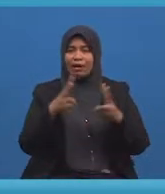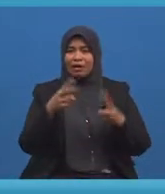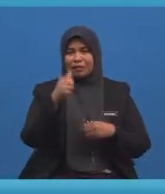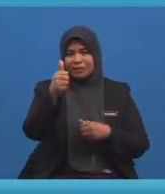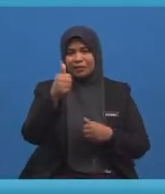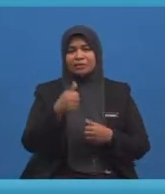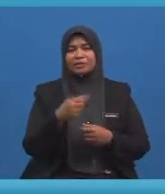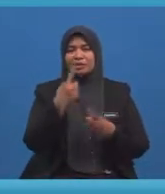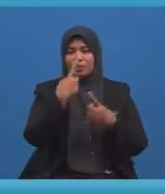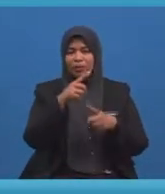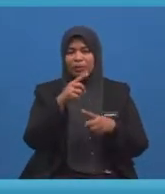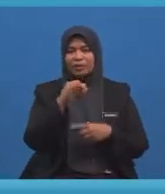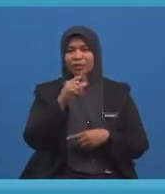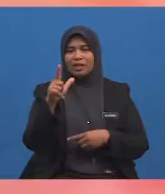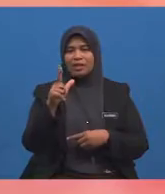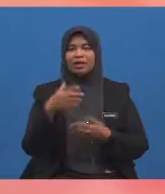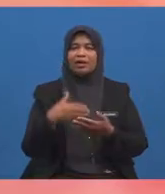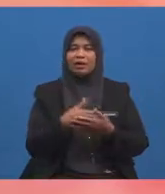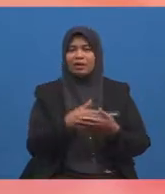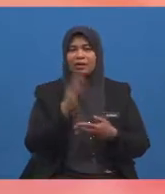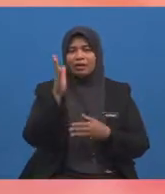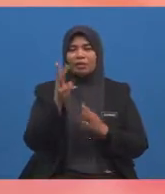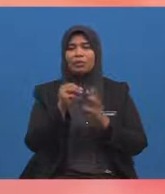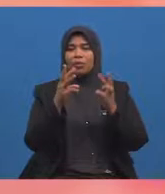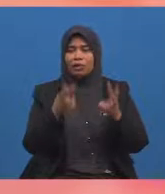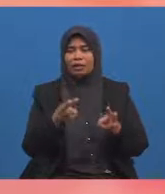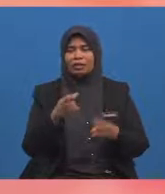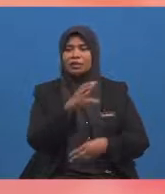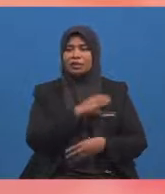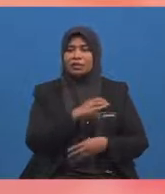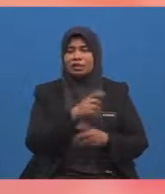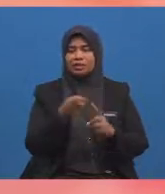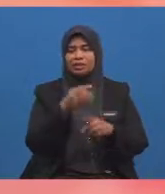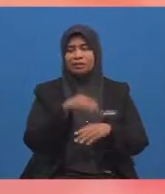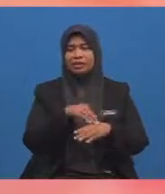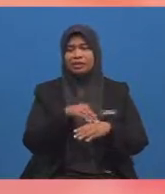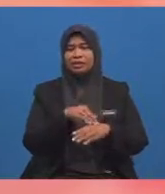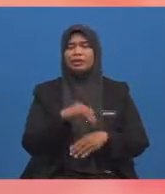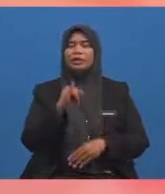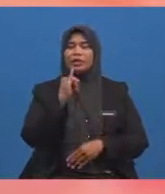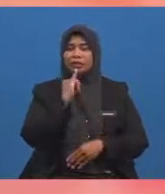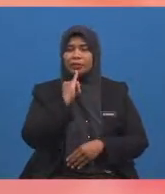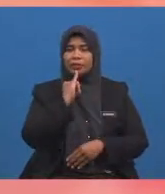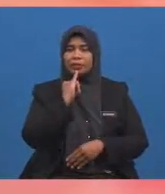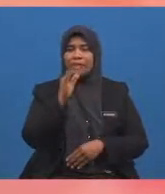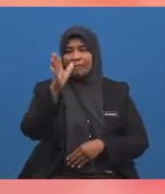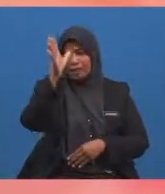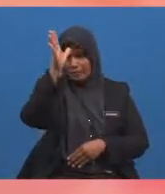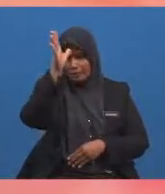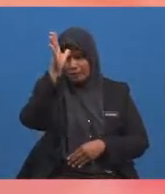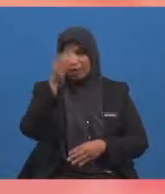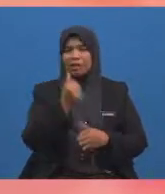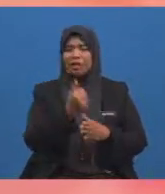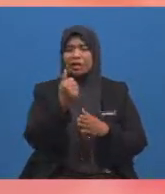Sangat bagus. Jawapannya ialah anak akan mewarisi ciri-ciri daripada ibu,